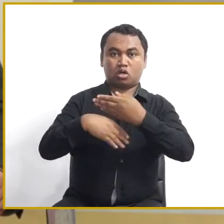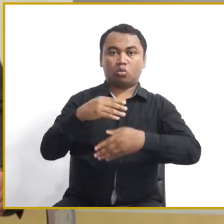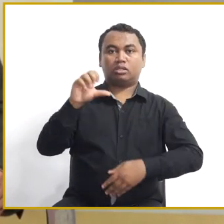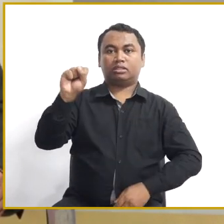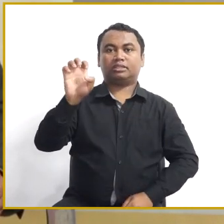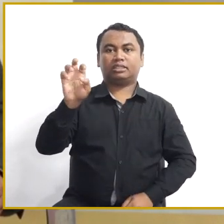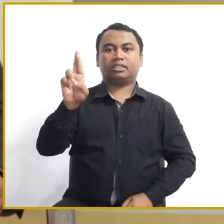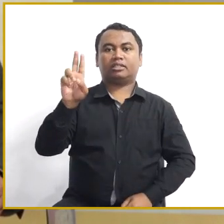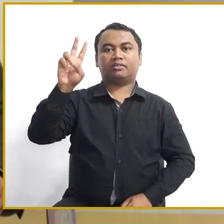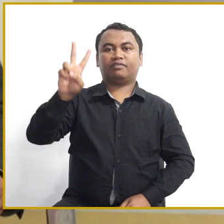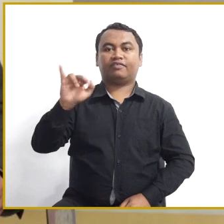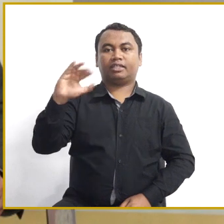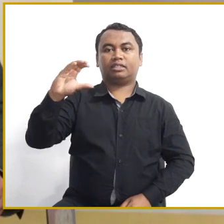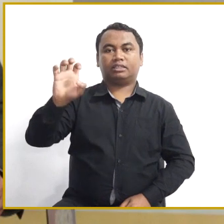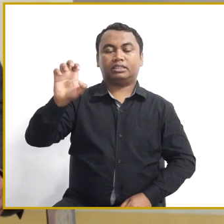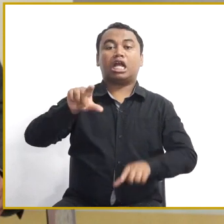enjana ao amin'ny tafika,